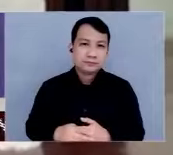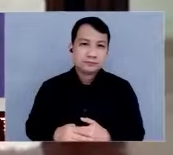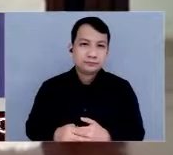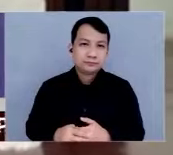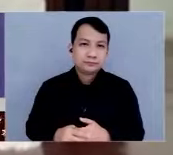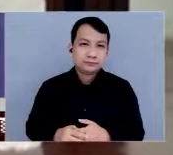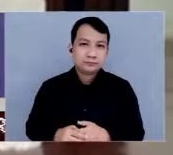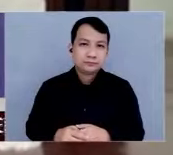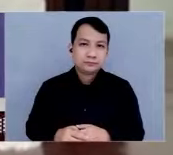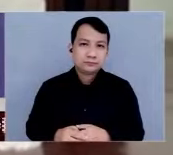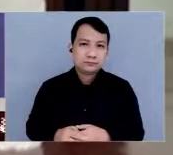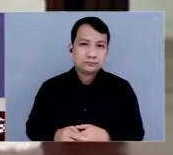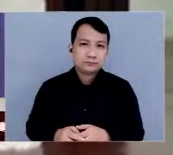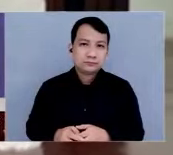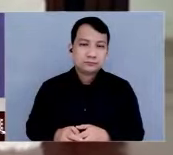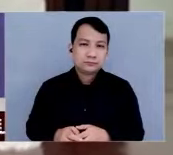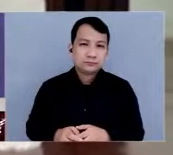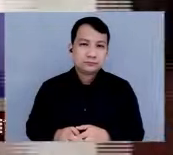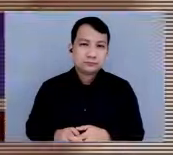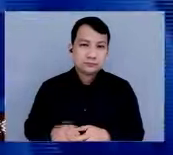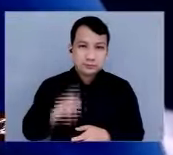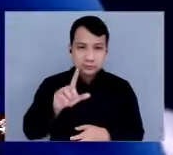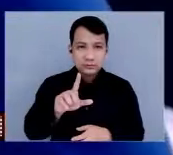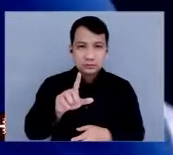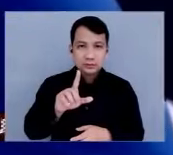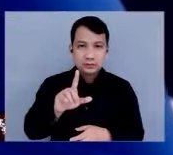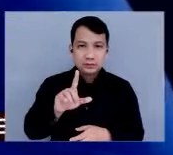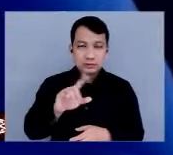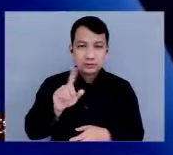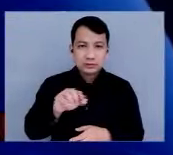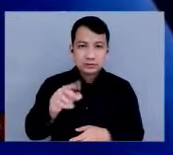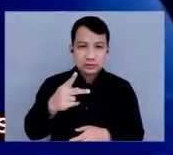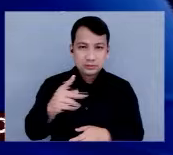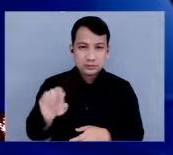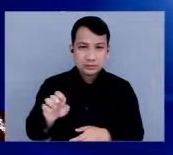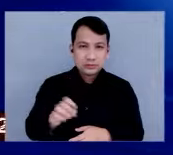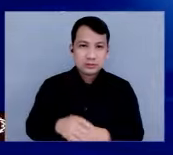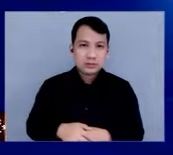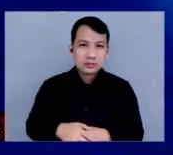mauunang Liz sasagot